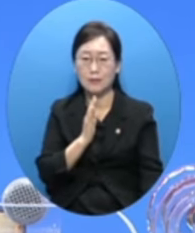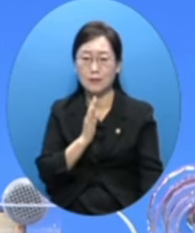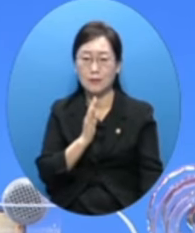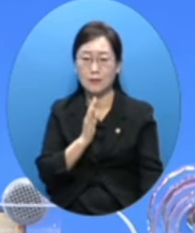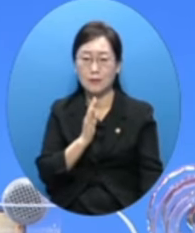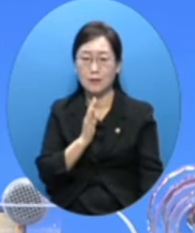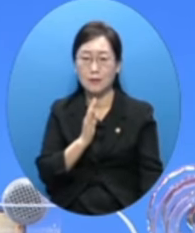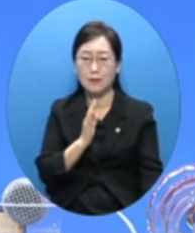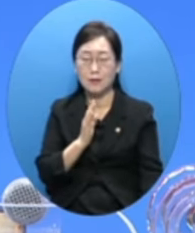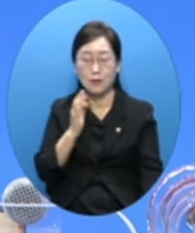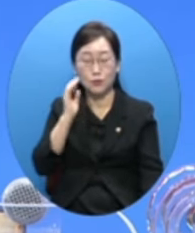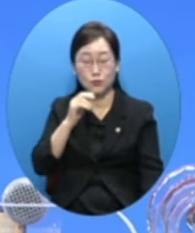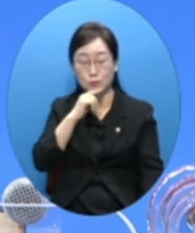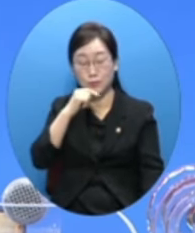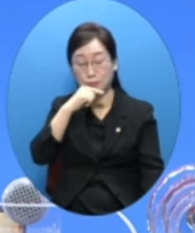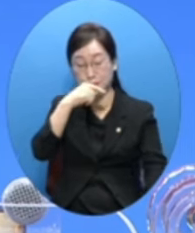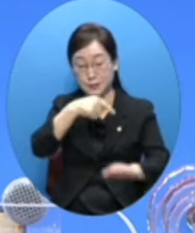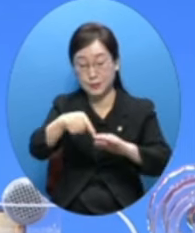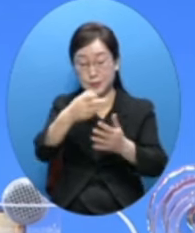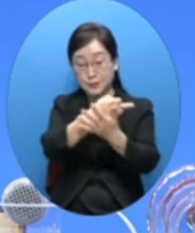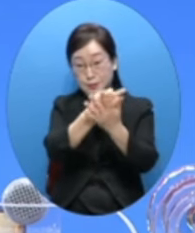의족해 지내던 형제들이